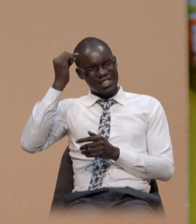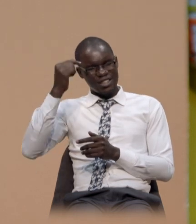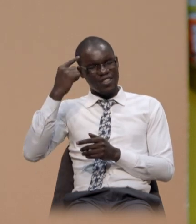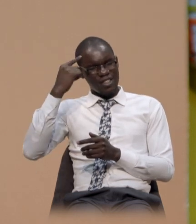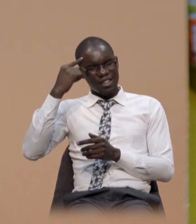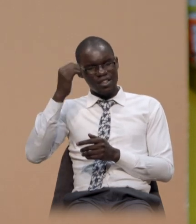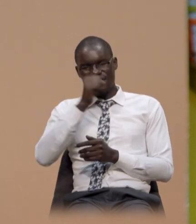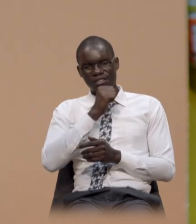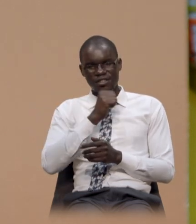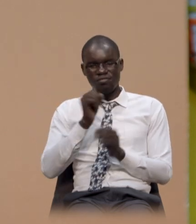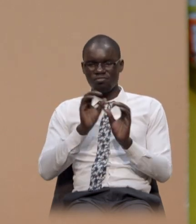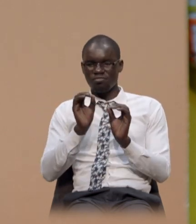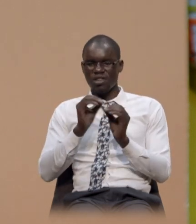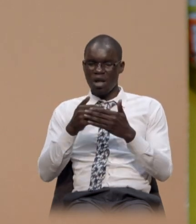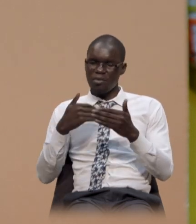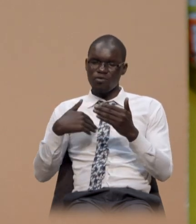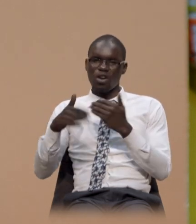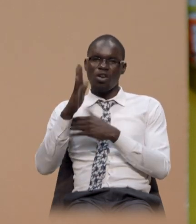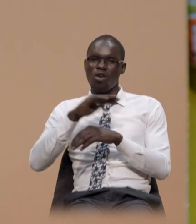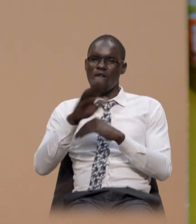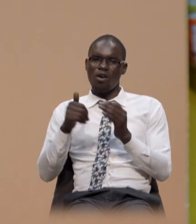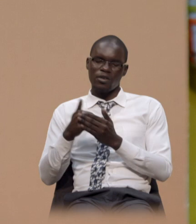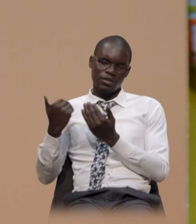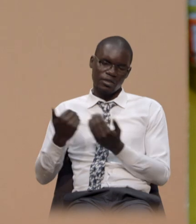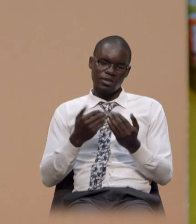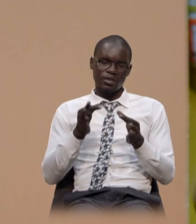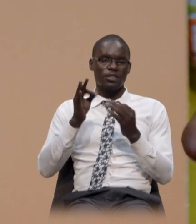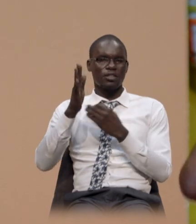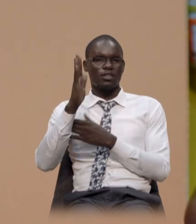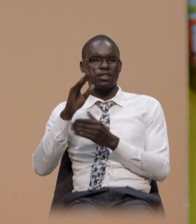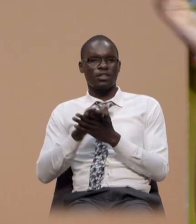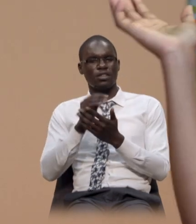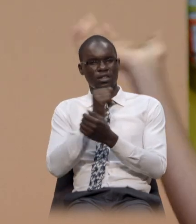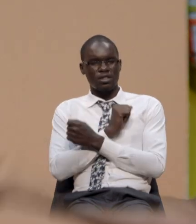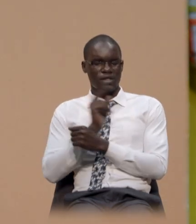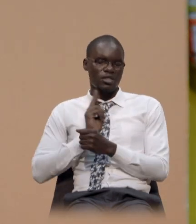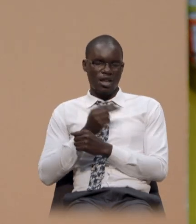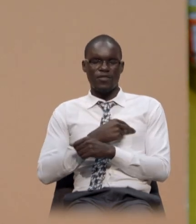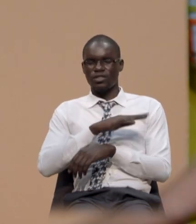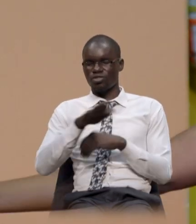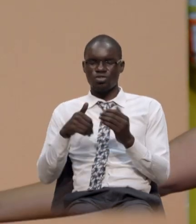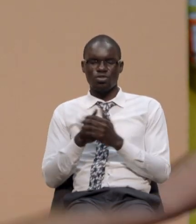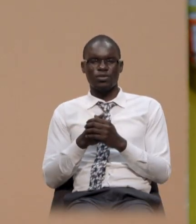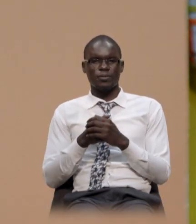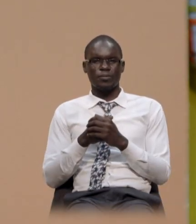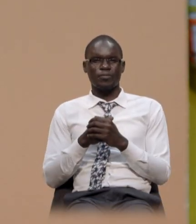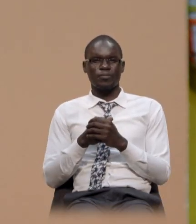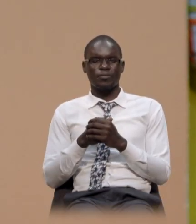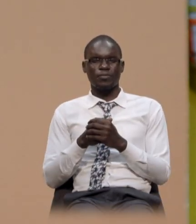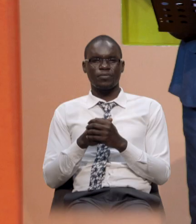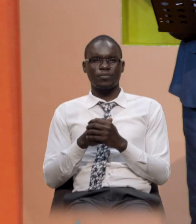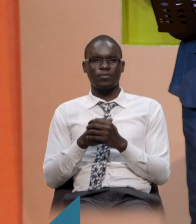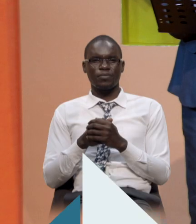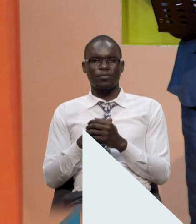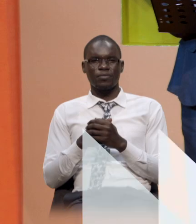mzee. Hakuna mzee mbele ya Yesu. Kila mmoja ni mtoto wake kwa saa. Kwa hivyo anatupenda sisi sote. Machoni